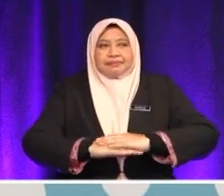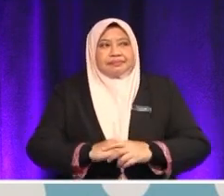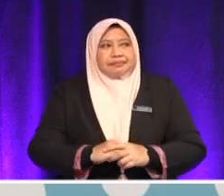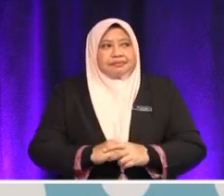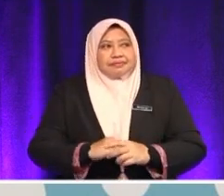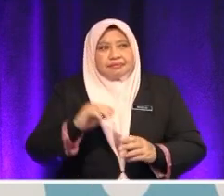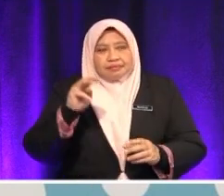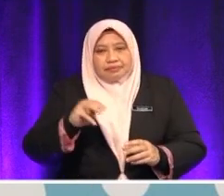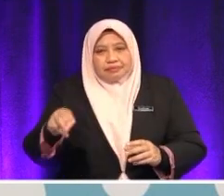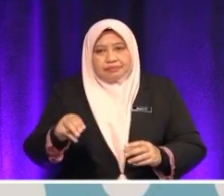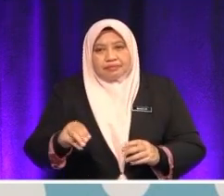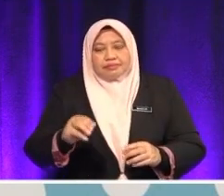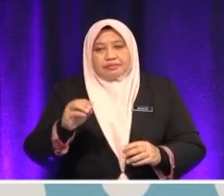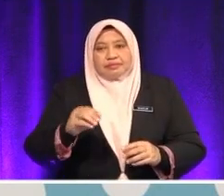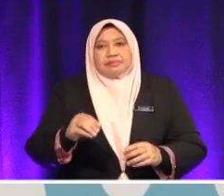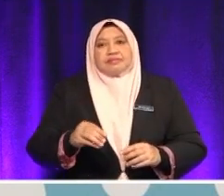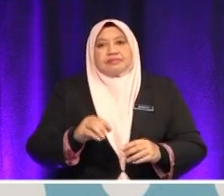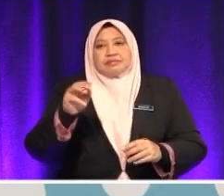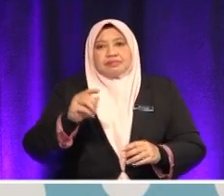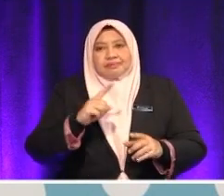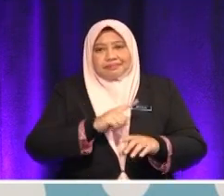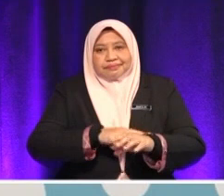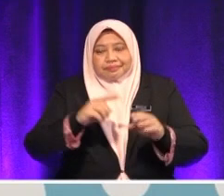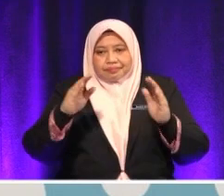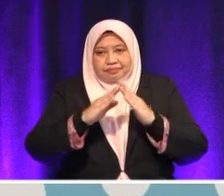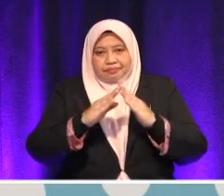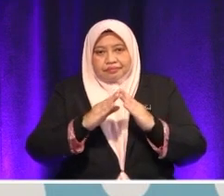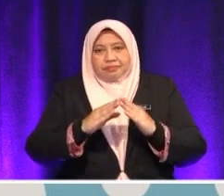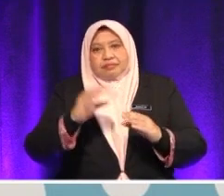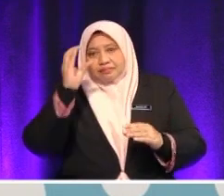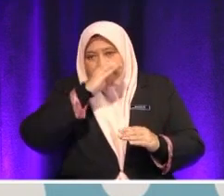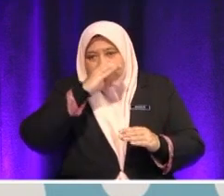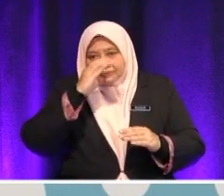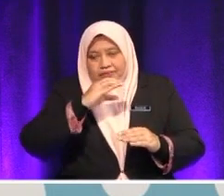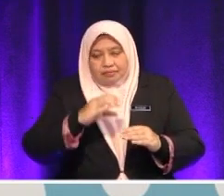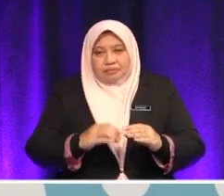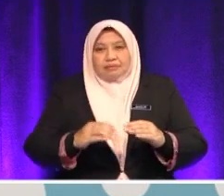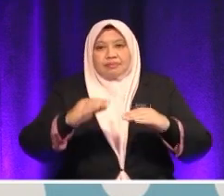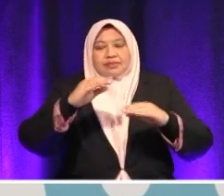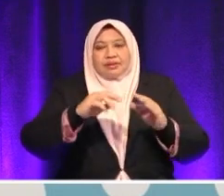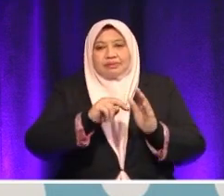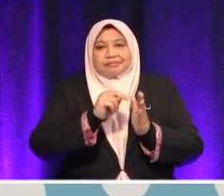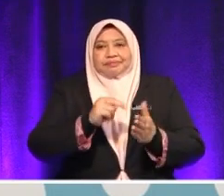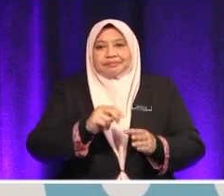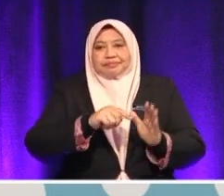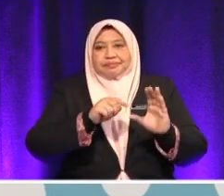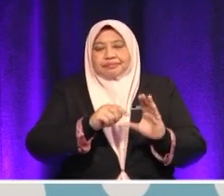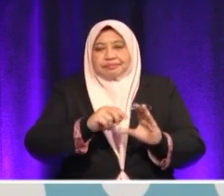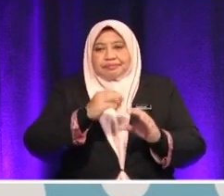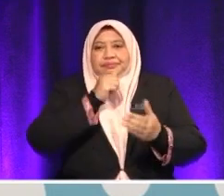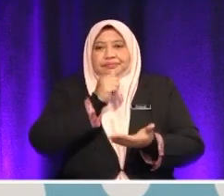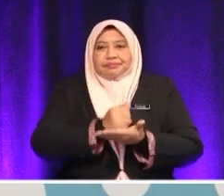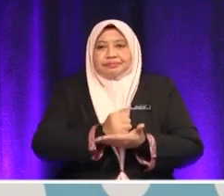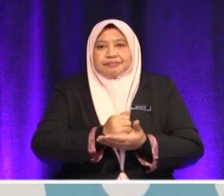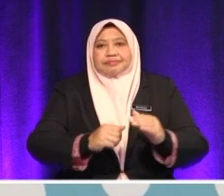di rumah murid di studio dan juga honey boleh coba mencari berapa anak baca di